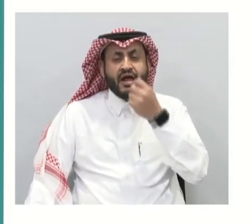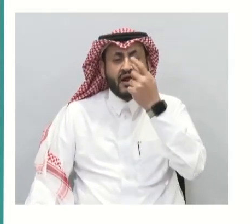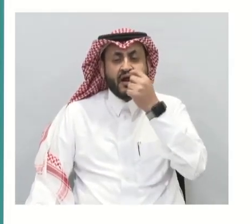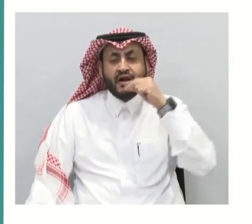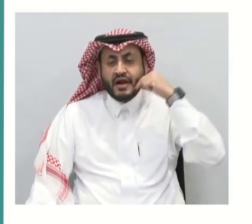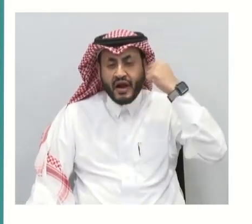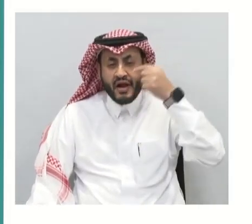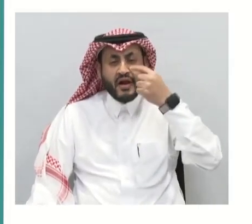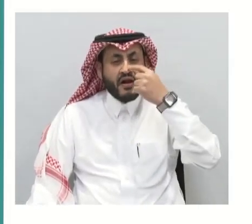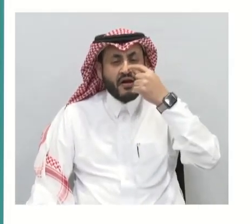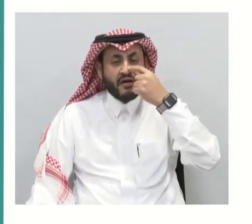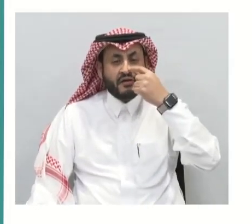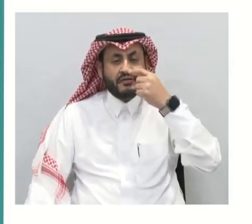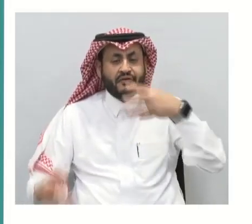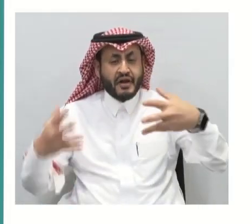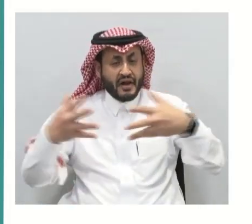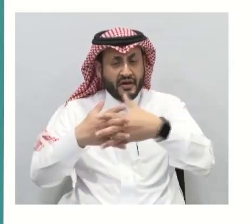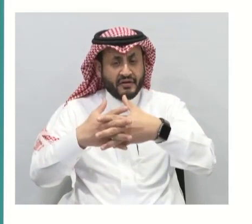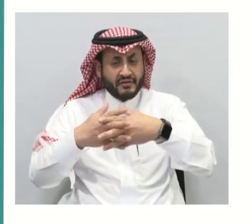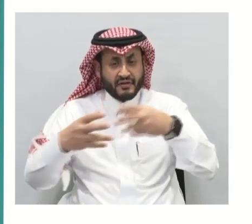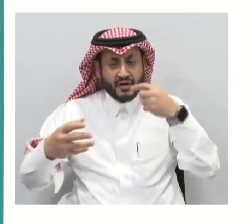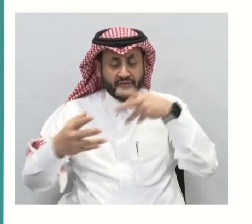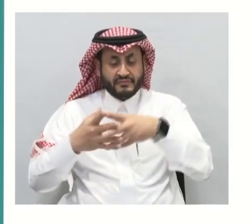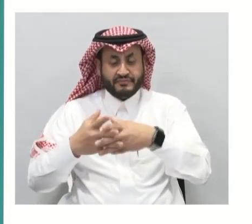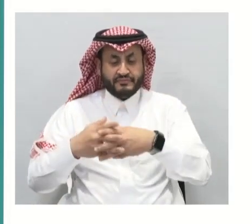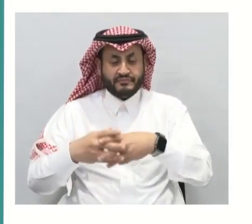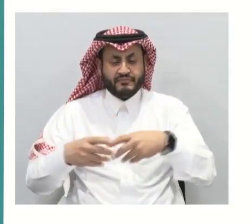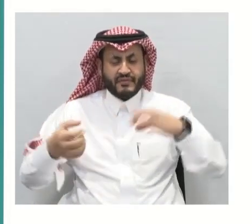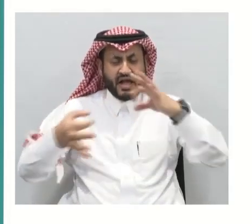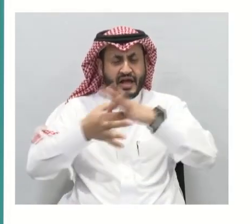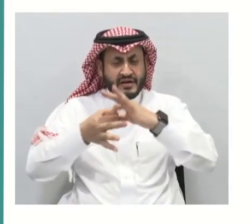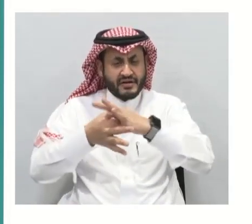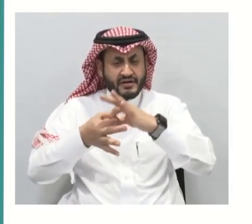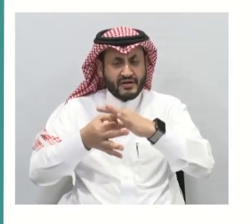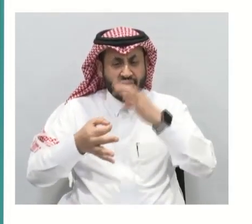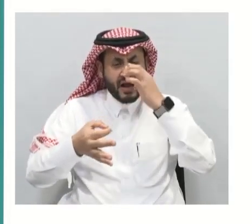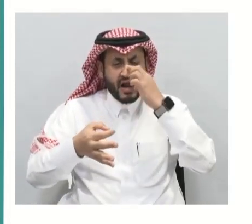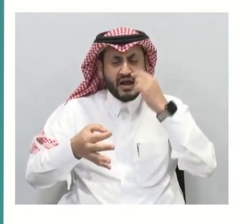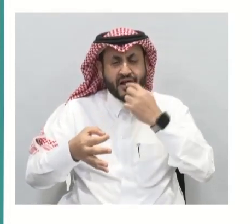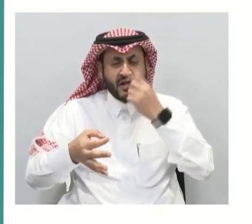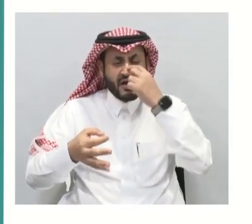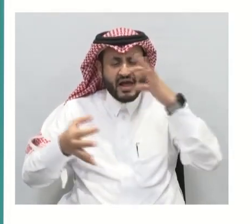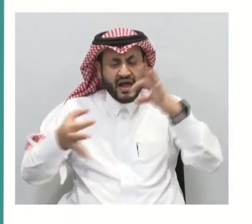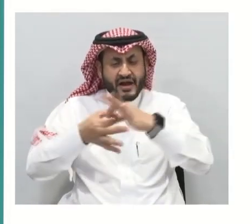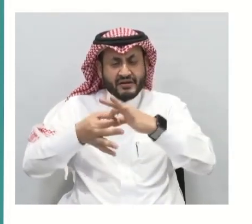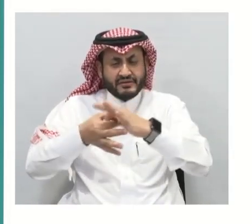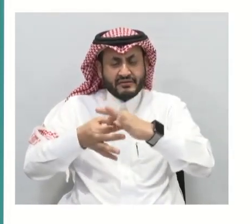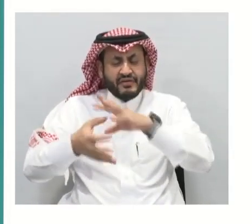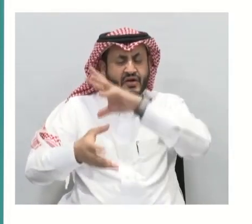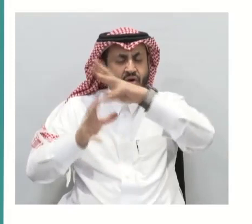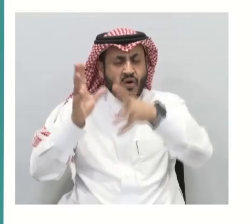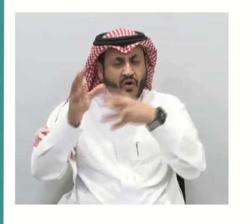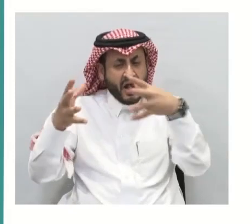ثم يبدا هنا من خلال المستقبلات الشاميه يربط الرائحه ثم جميعها مترجم